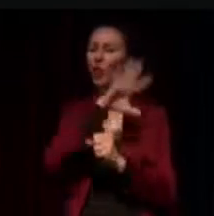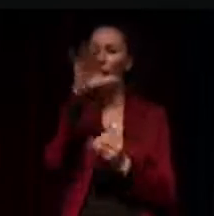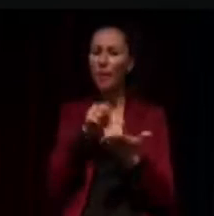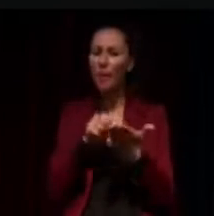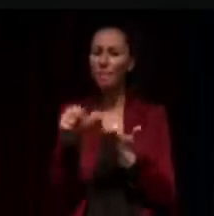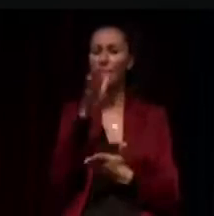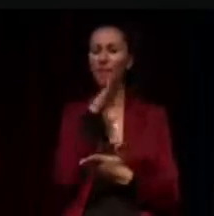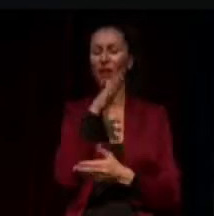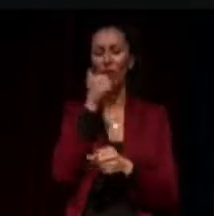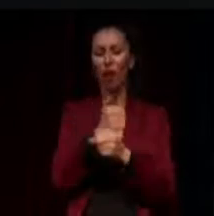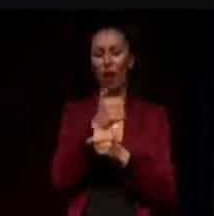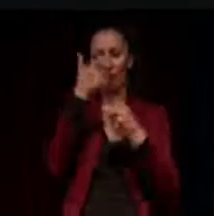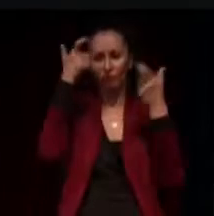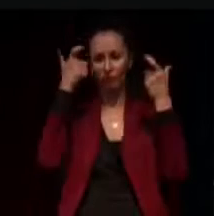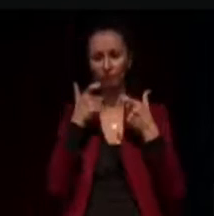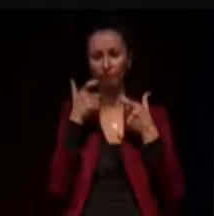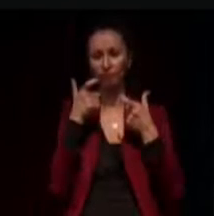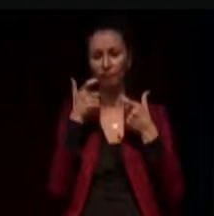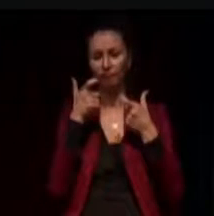elini